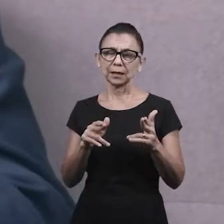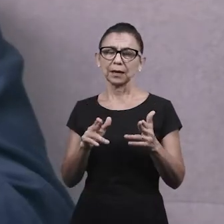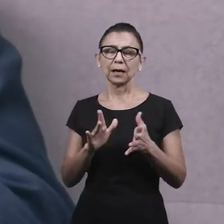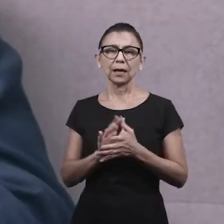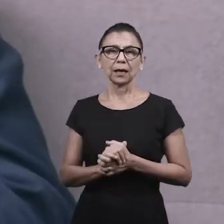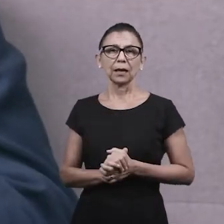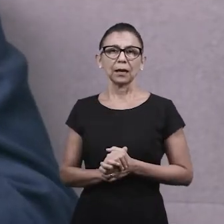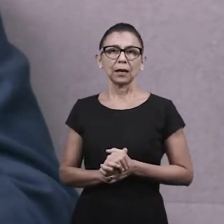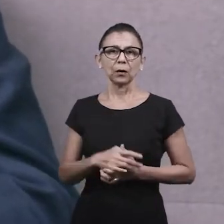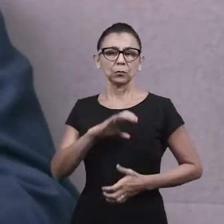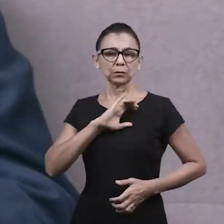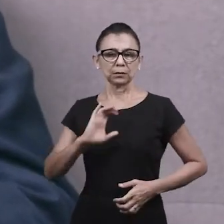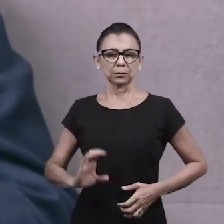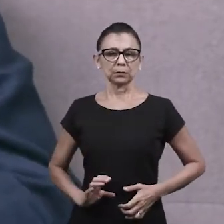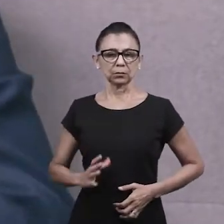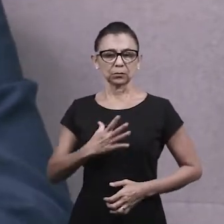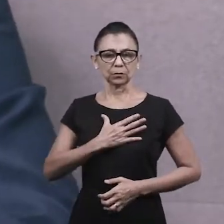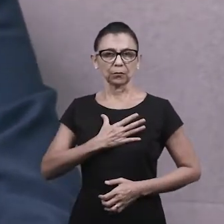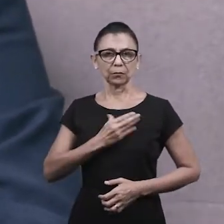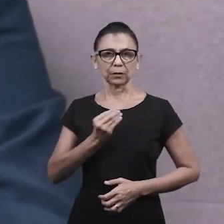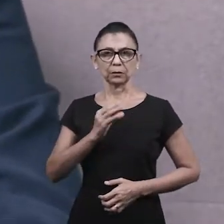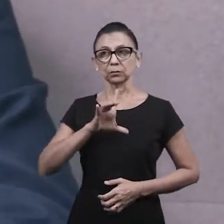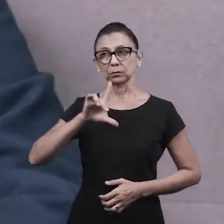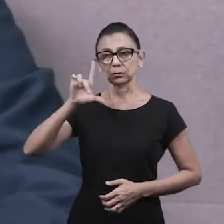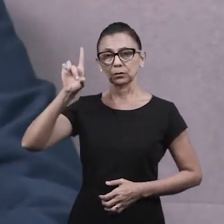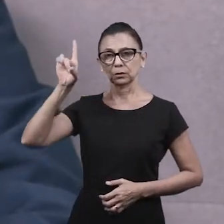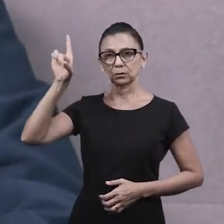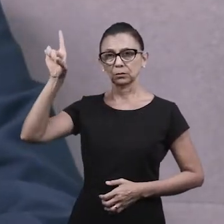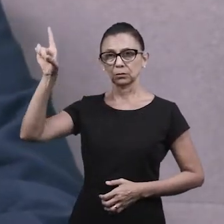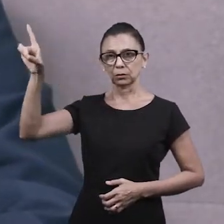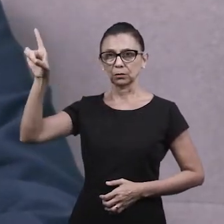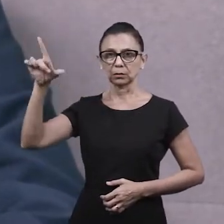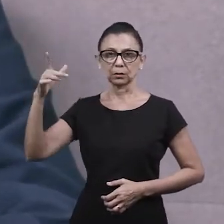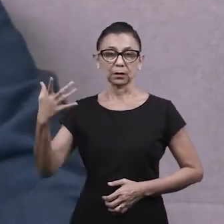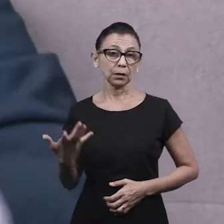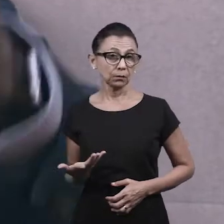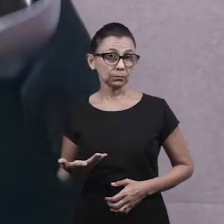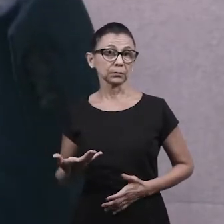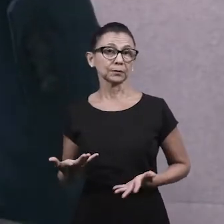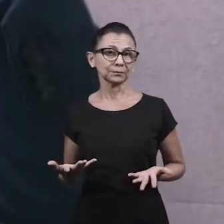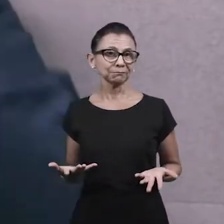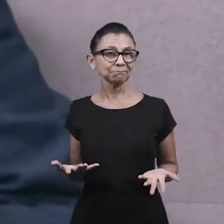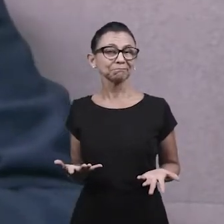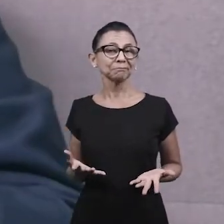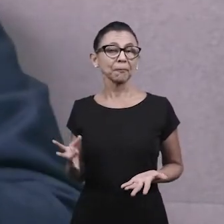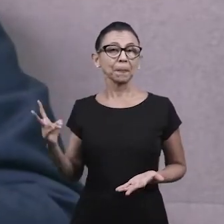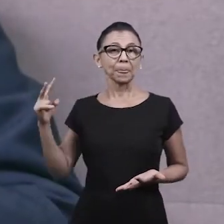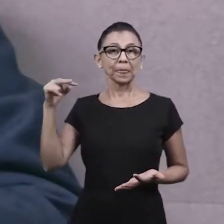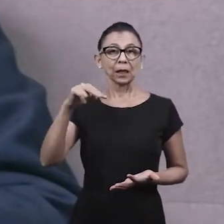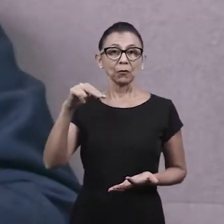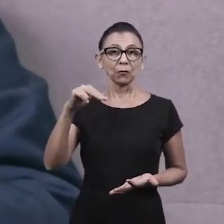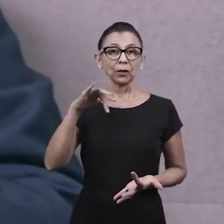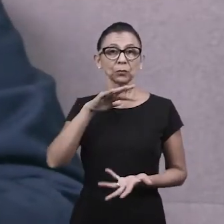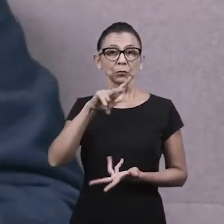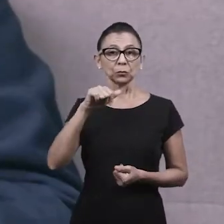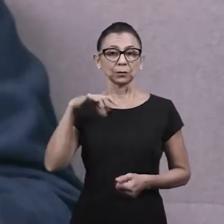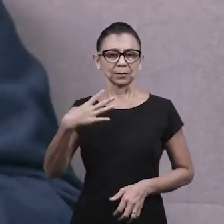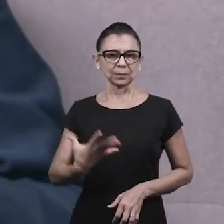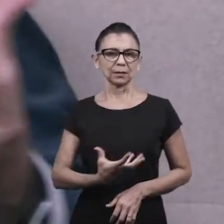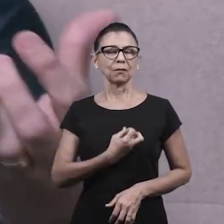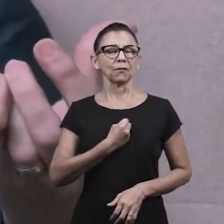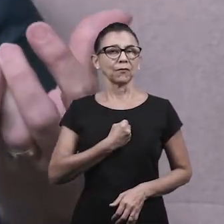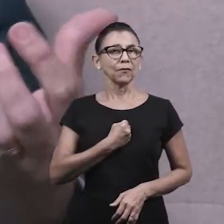le Fils de Dieu, l'envoyé, le Sauveur, le Messie. Donc,